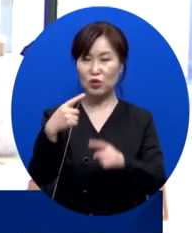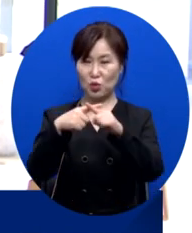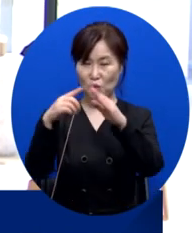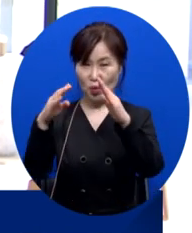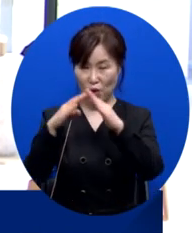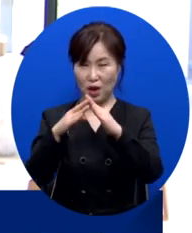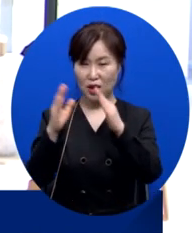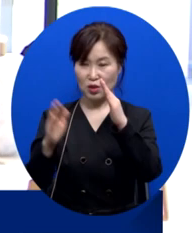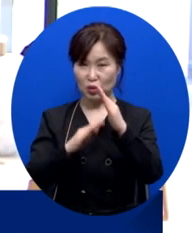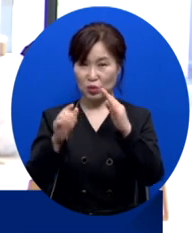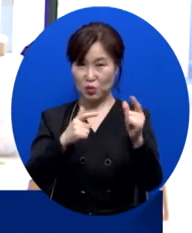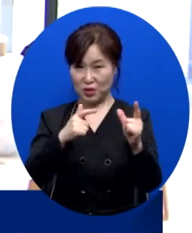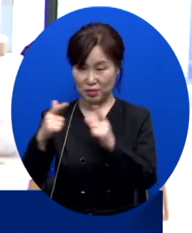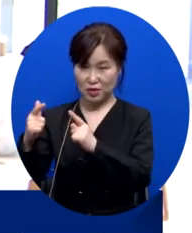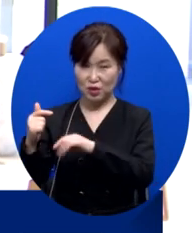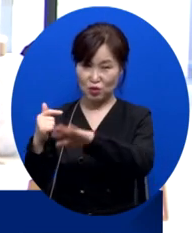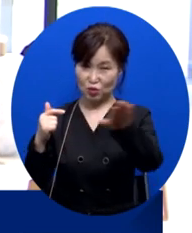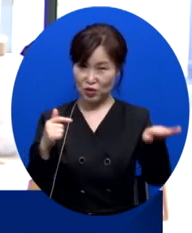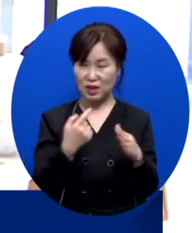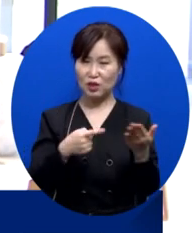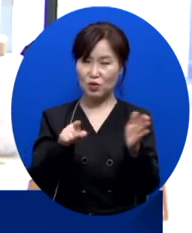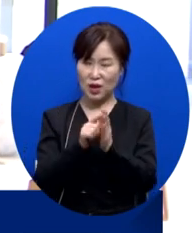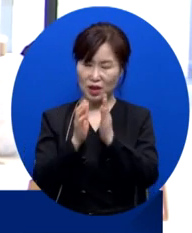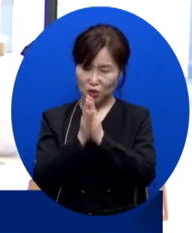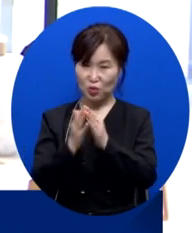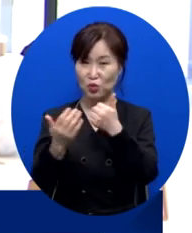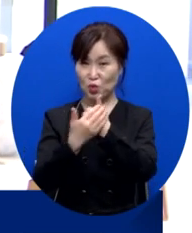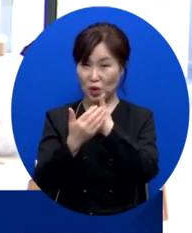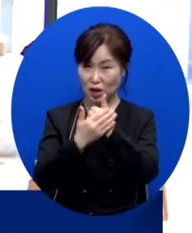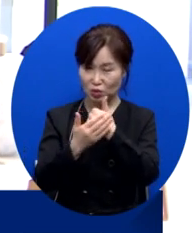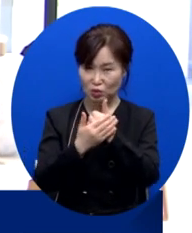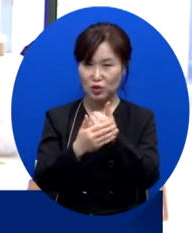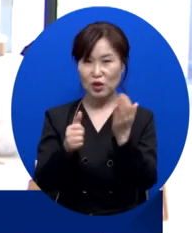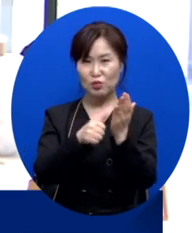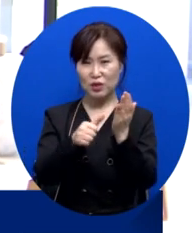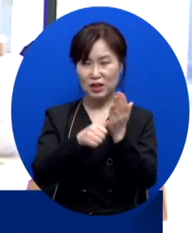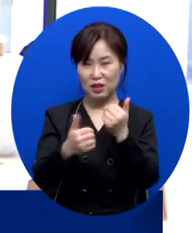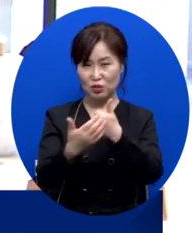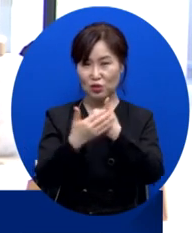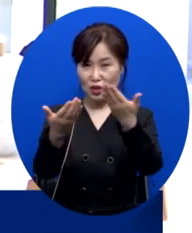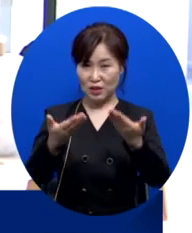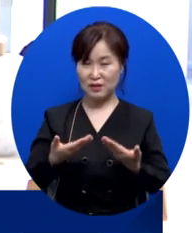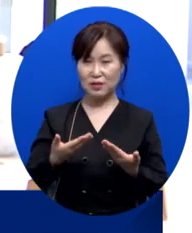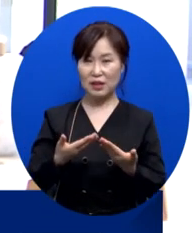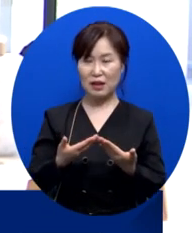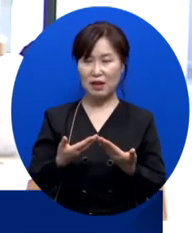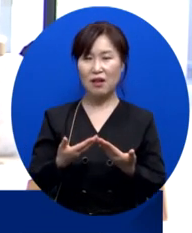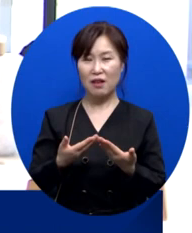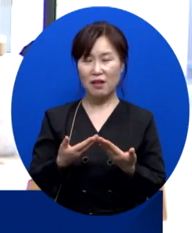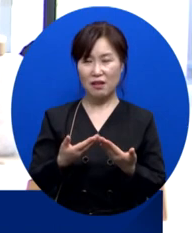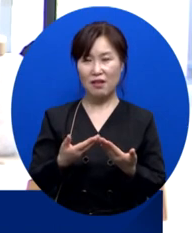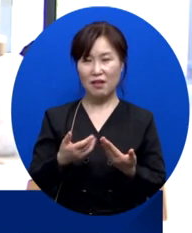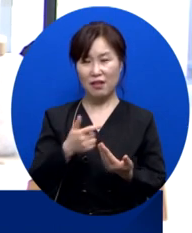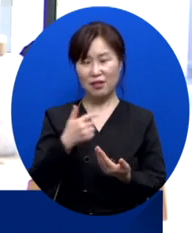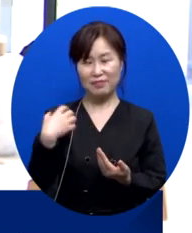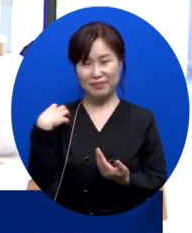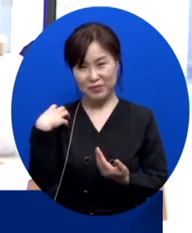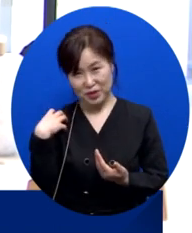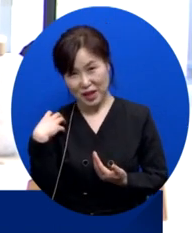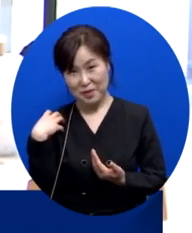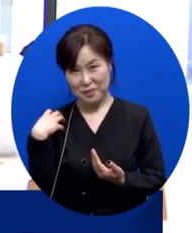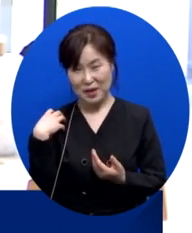저희들을 위해서 어 기도도 많이 해주시고 물질 소음도 많이 해주셨는데요 어 그런거 에서 느끼고 있는 그런 선한